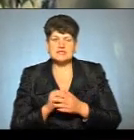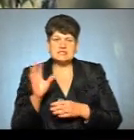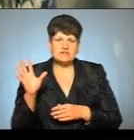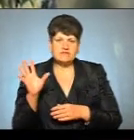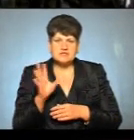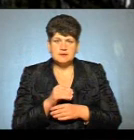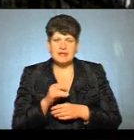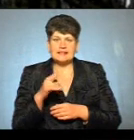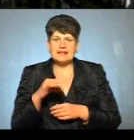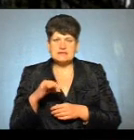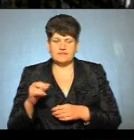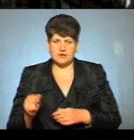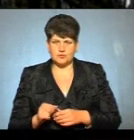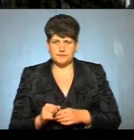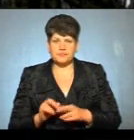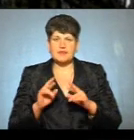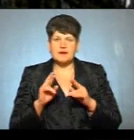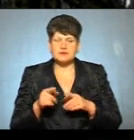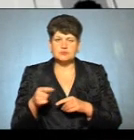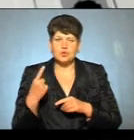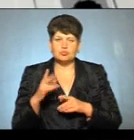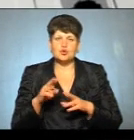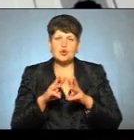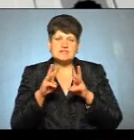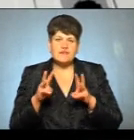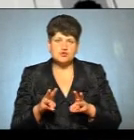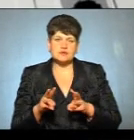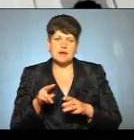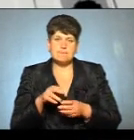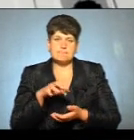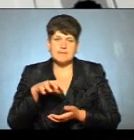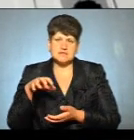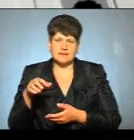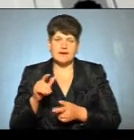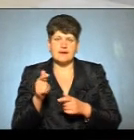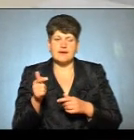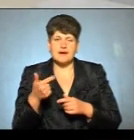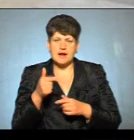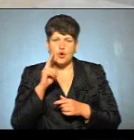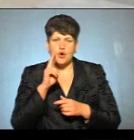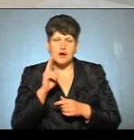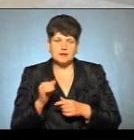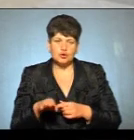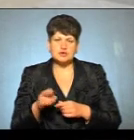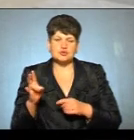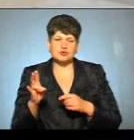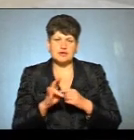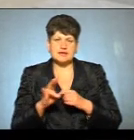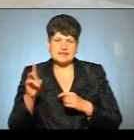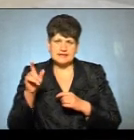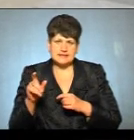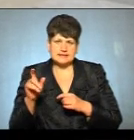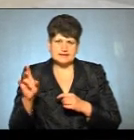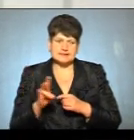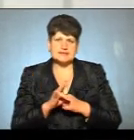з дезінфікаторами. Як на Тернопільщині будуть освячувати паски парафіяни греко-католицької церкви, розповів синкл